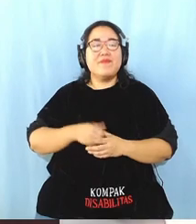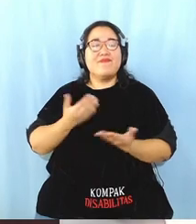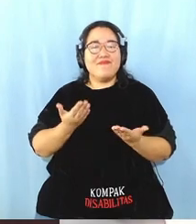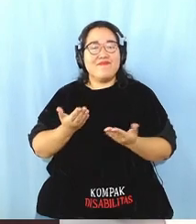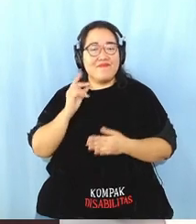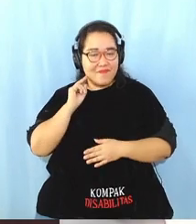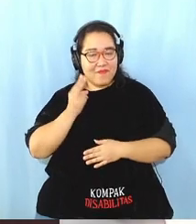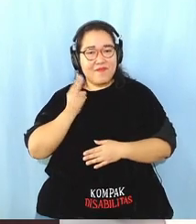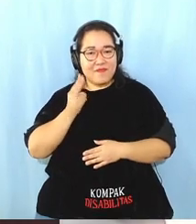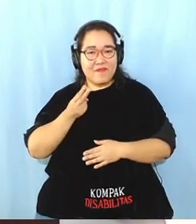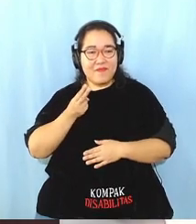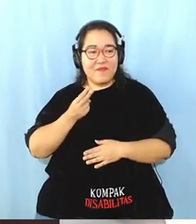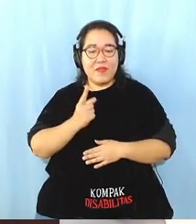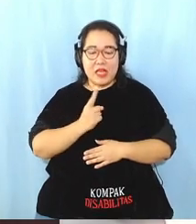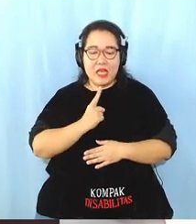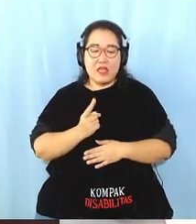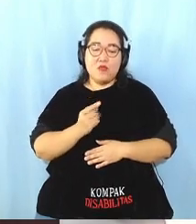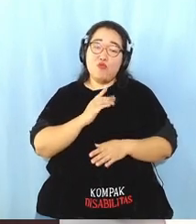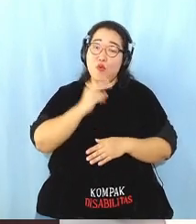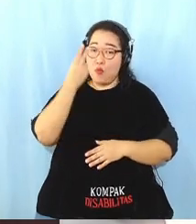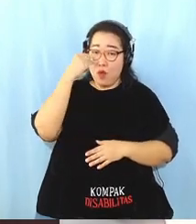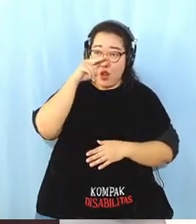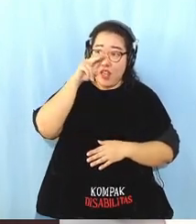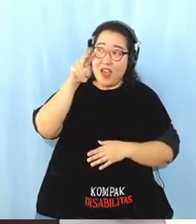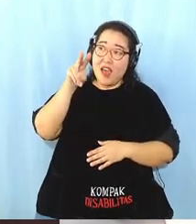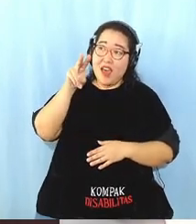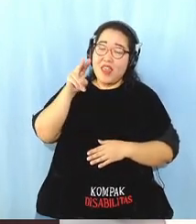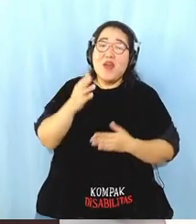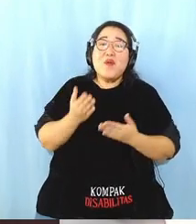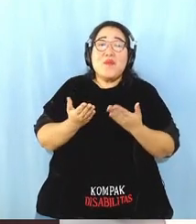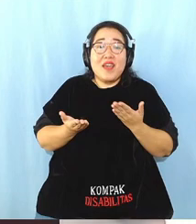melihat betapa Yesus bersatu dengan Bapanya.